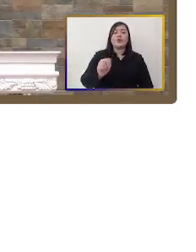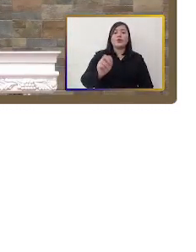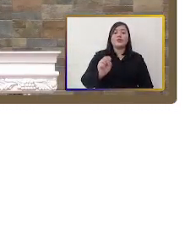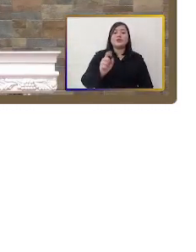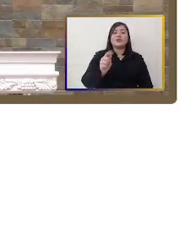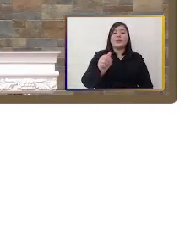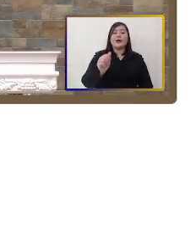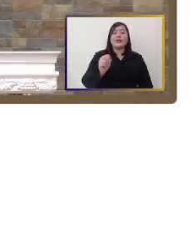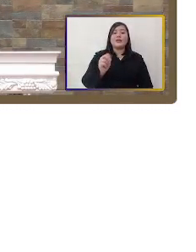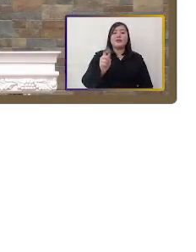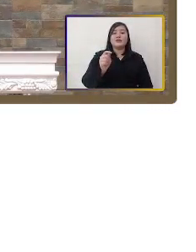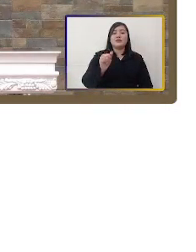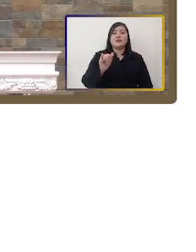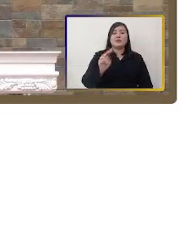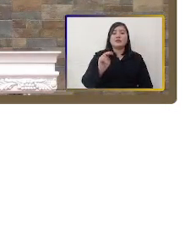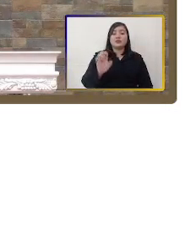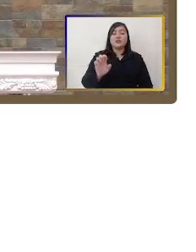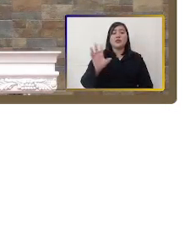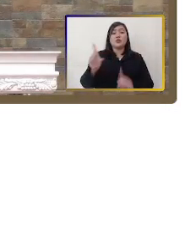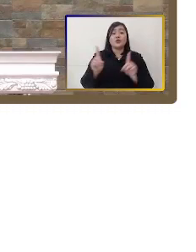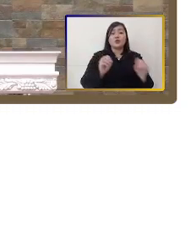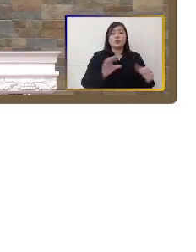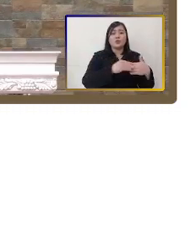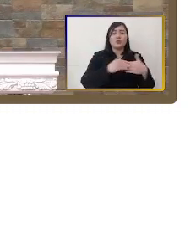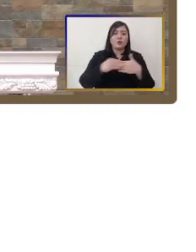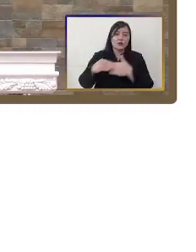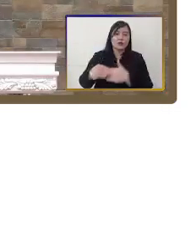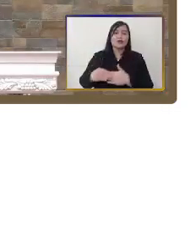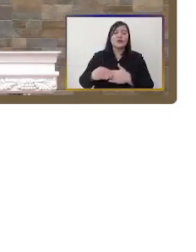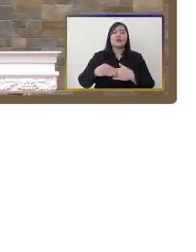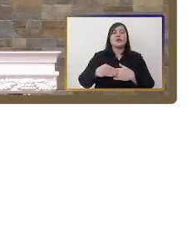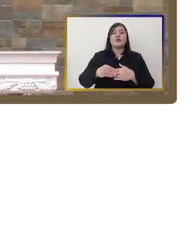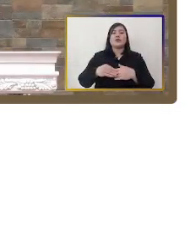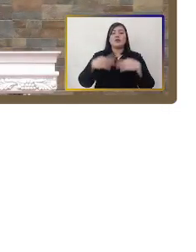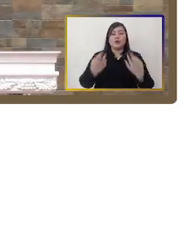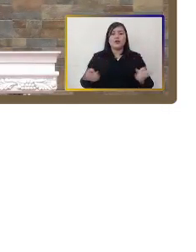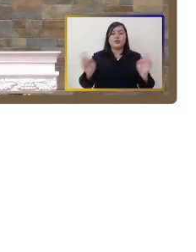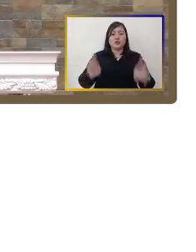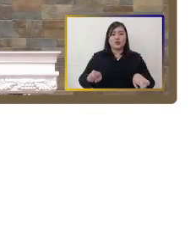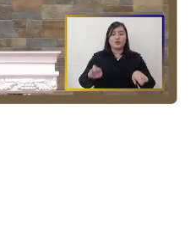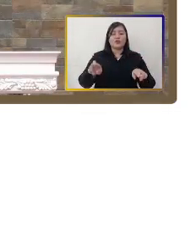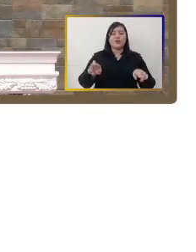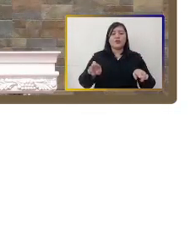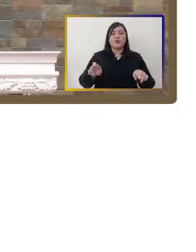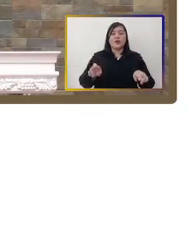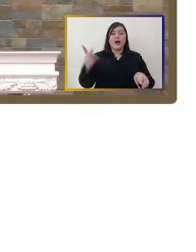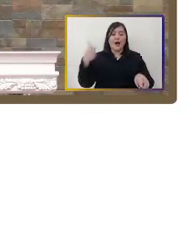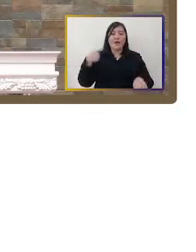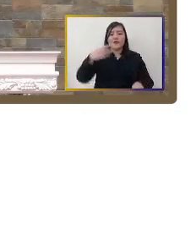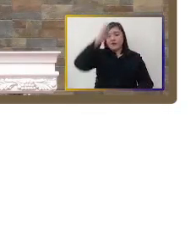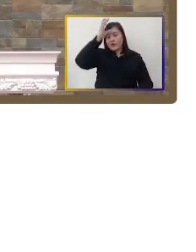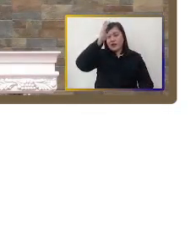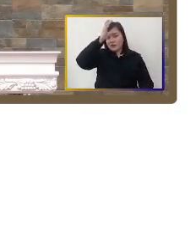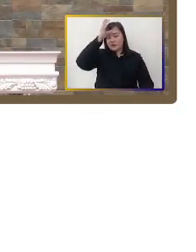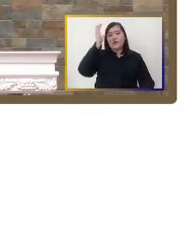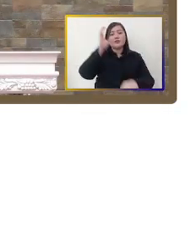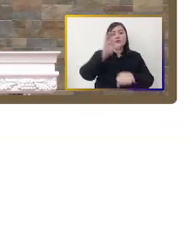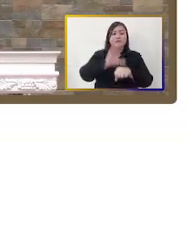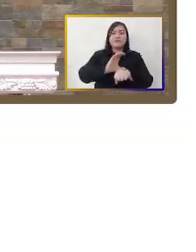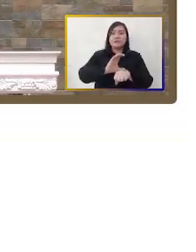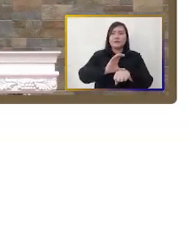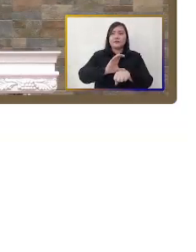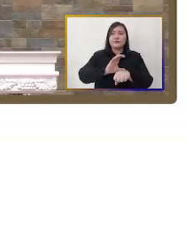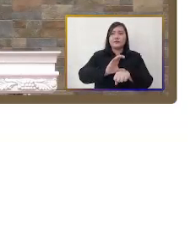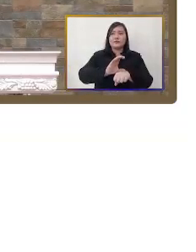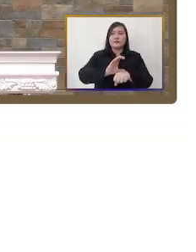actual establishment of the Roman Papacy was accomplished by Gregory the